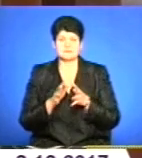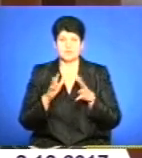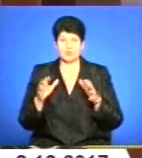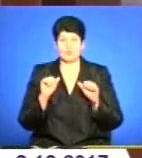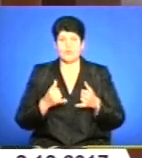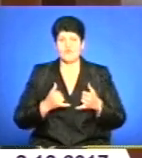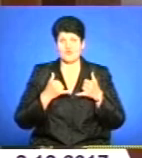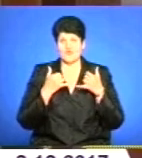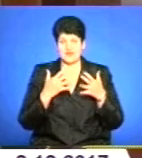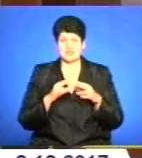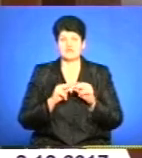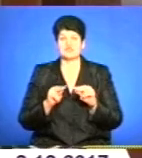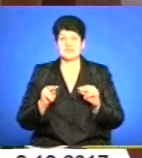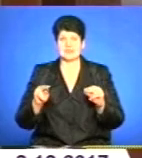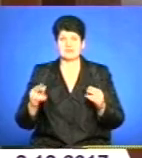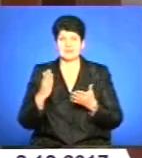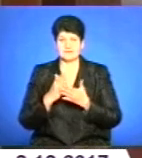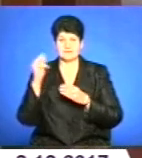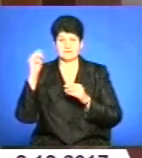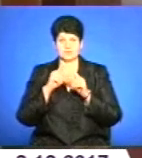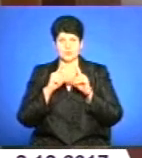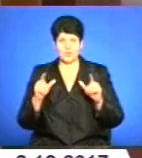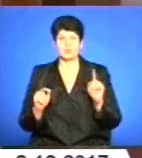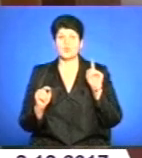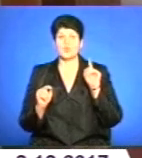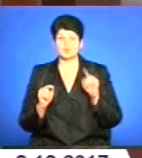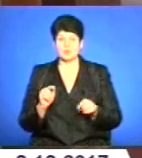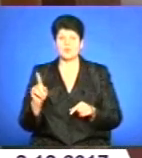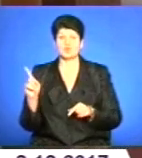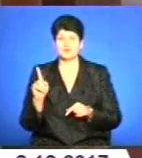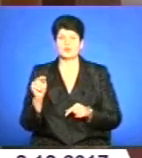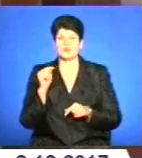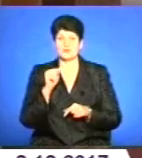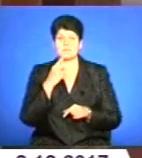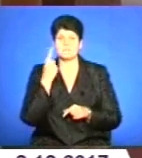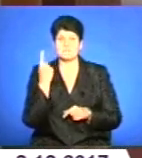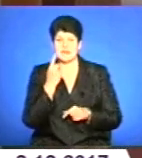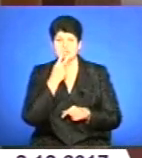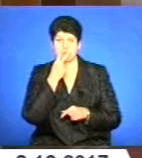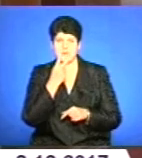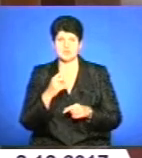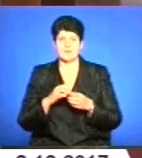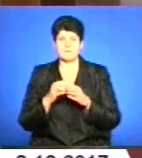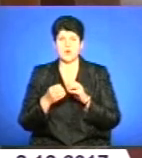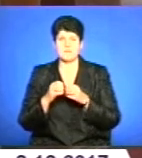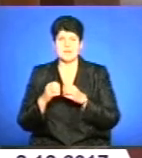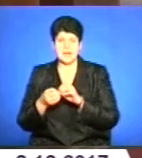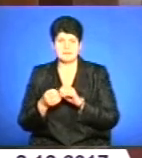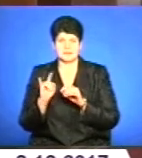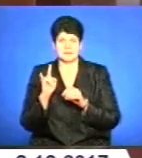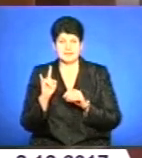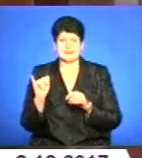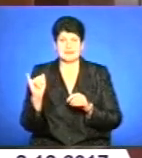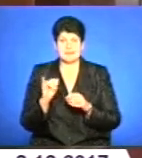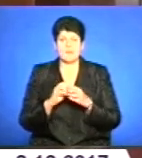знаходяться в загальноосвітніх навчальних закладах, в тому, що він перший бачить власне проблеми не тільки дитини, а й